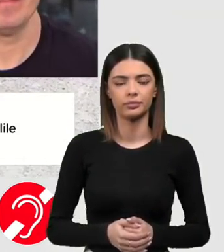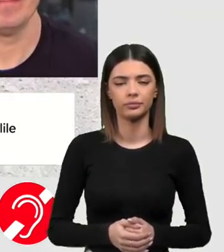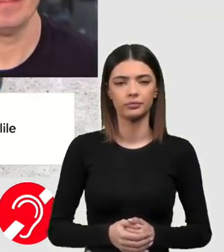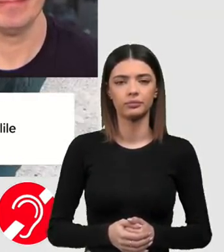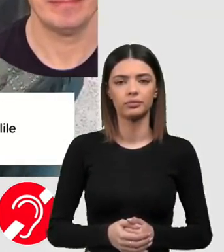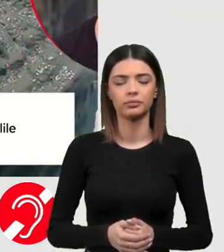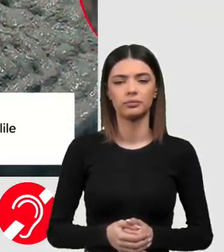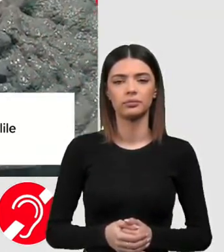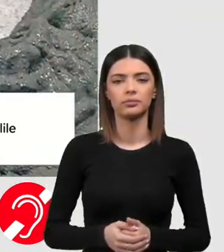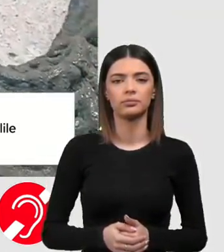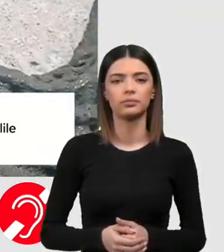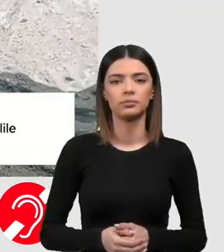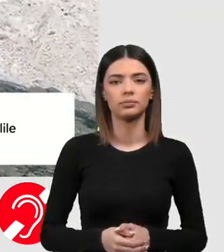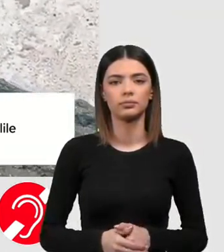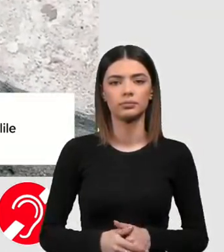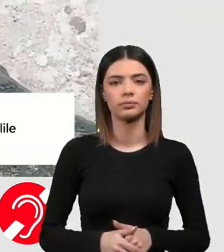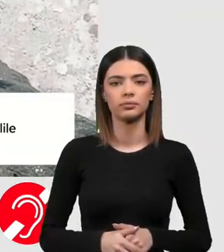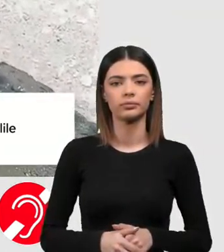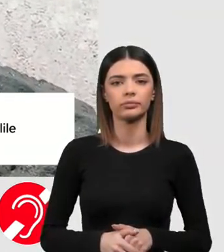informații.